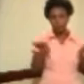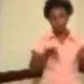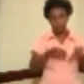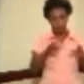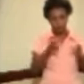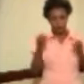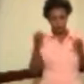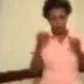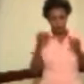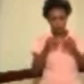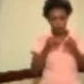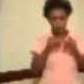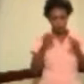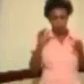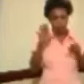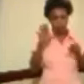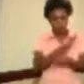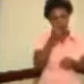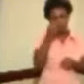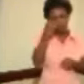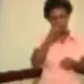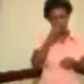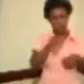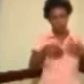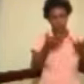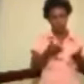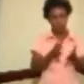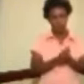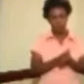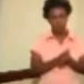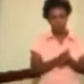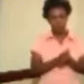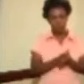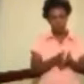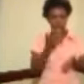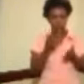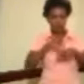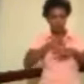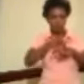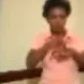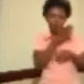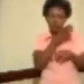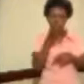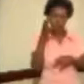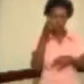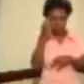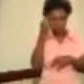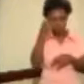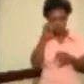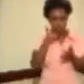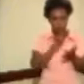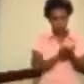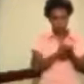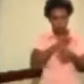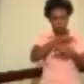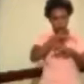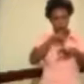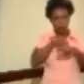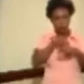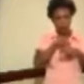pour nourrir 9 millions d'habitants. En d'autres termes, au bon aspect agricole, la réhabilitation de la terre, ou